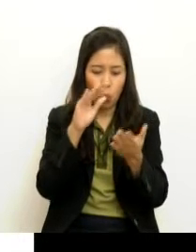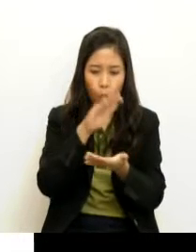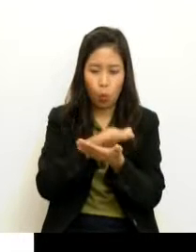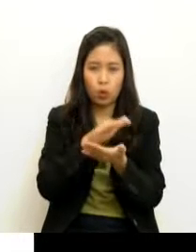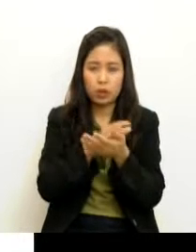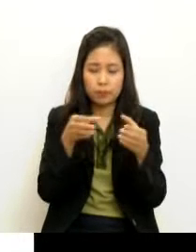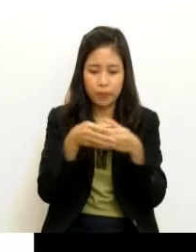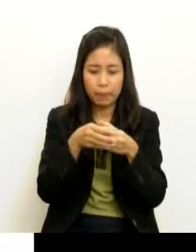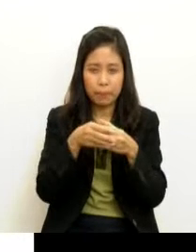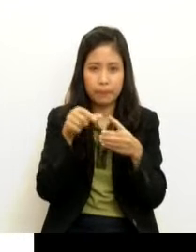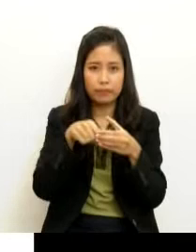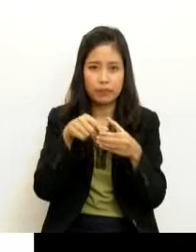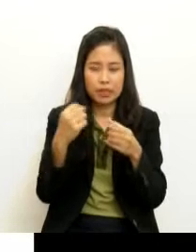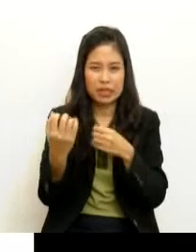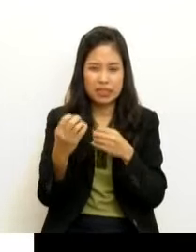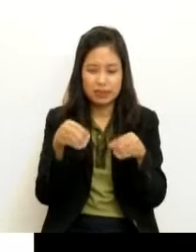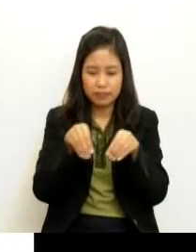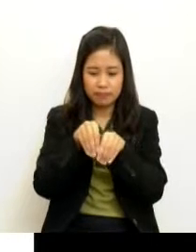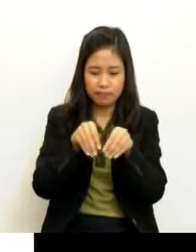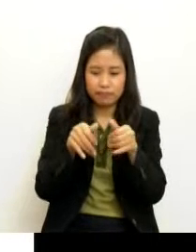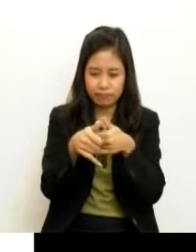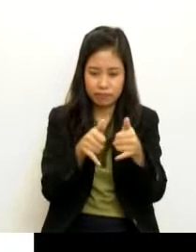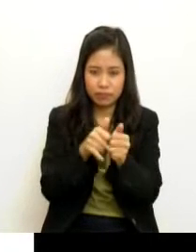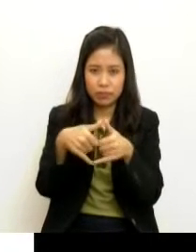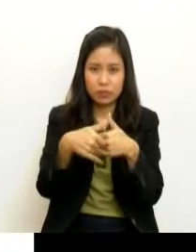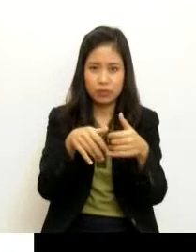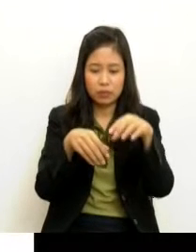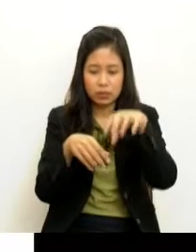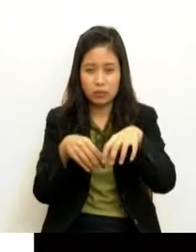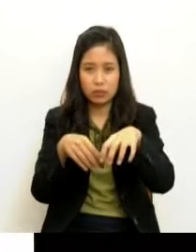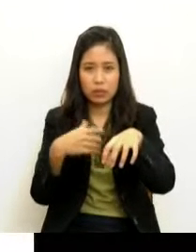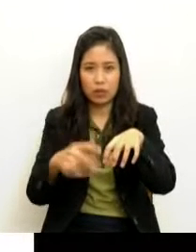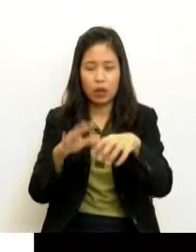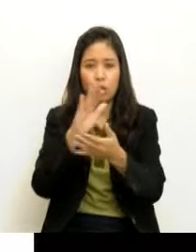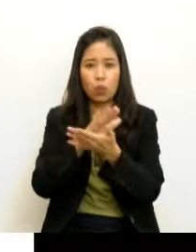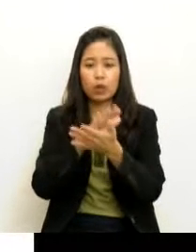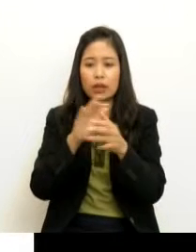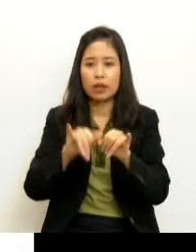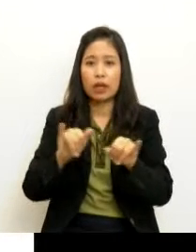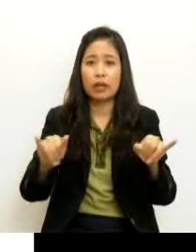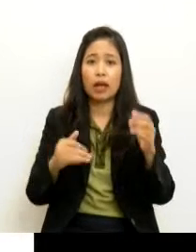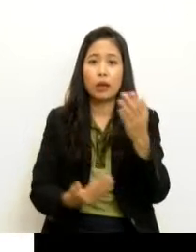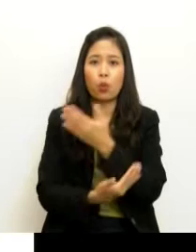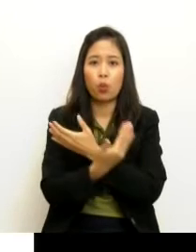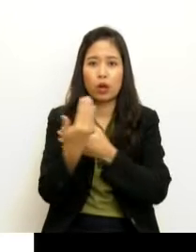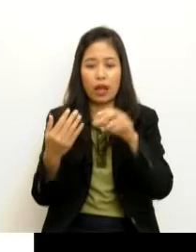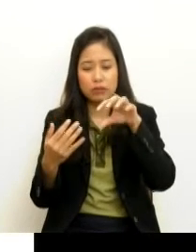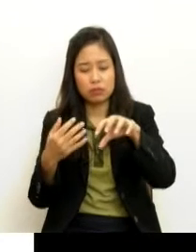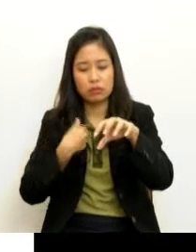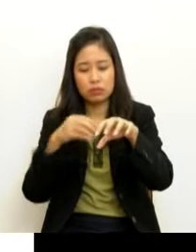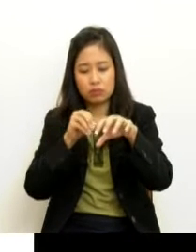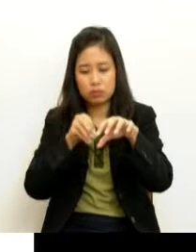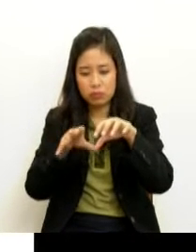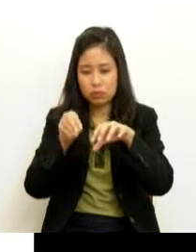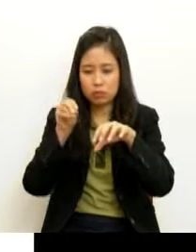วนหนึ่งเพราะฉะนั้นตรงจังหวัดภูเก็ตเนี่ยมีโรงเรียนขยายโอกาสก็กระจายอยู่ตามพื้นที่ทั้งเป็นเกาะเล็ก